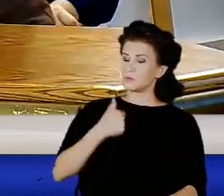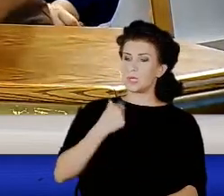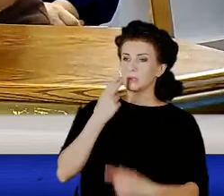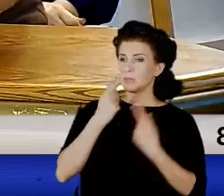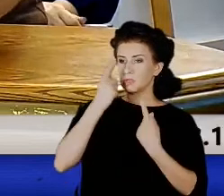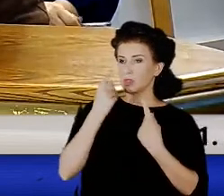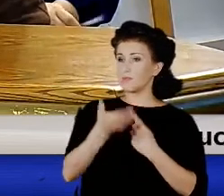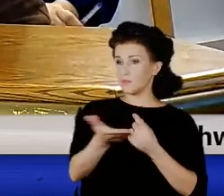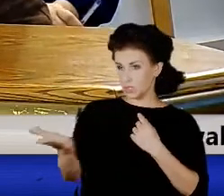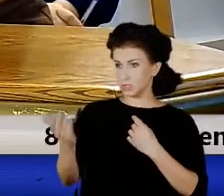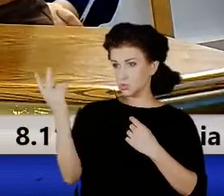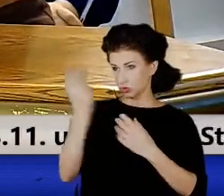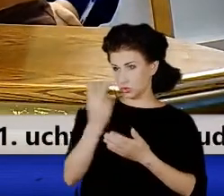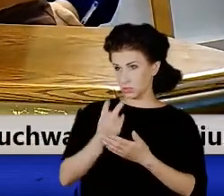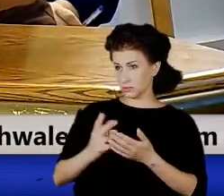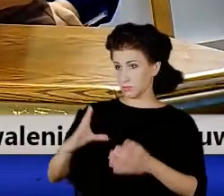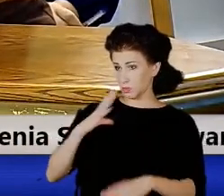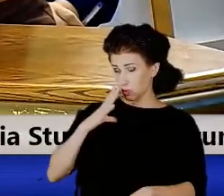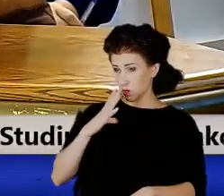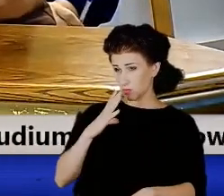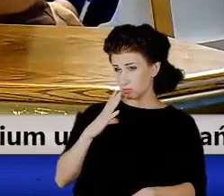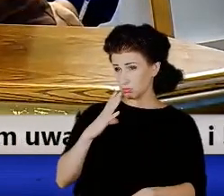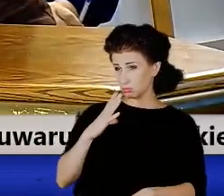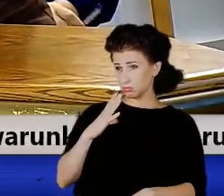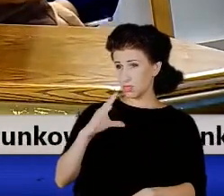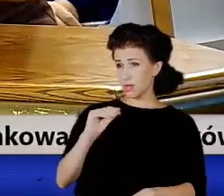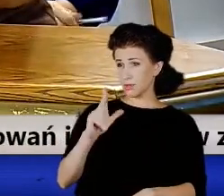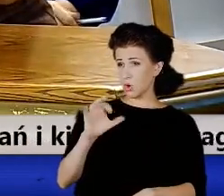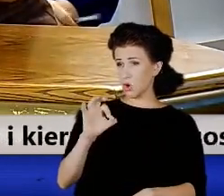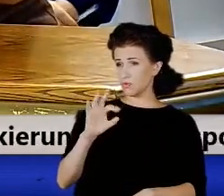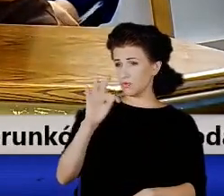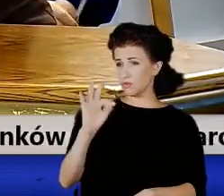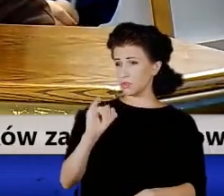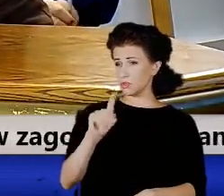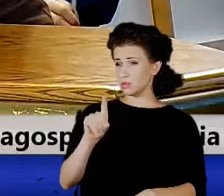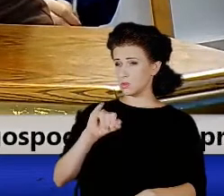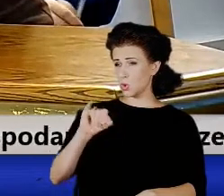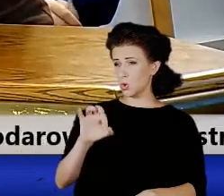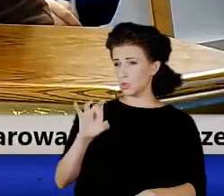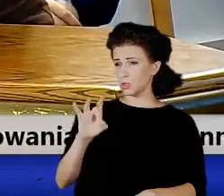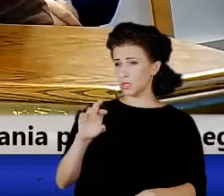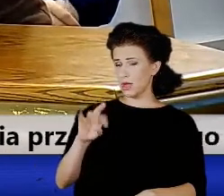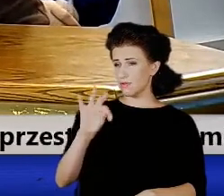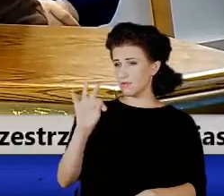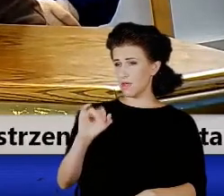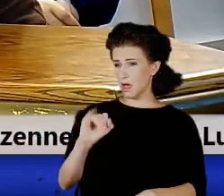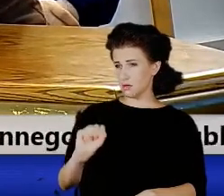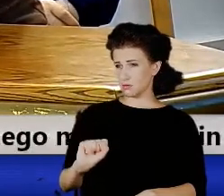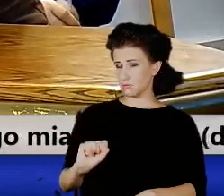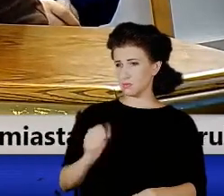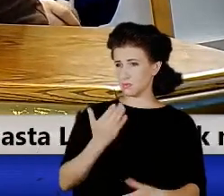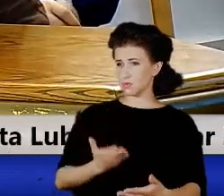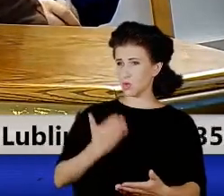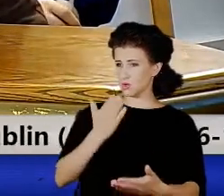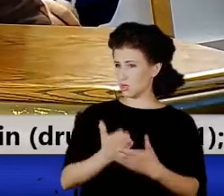naprawdę. Ekofizjografię opracowaną dla górek, jej aneksy. Żaden z tych dokumentów nie wysnuwa takiego